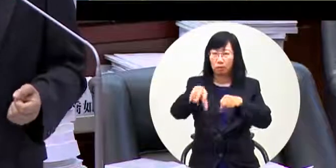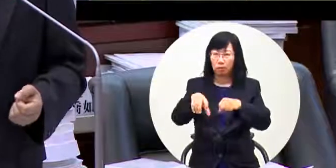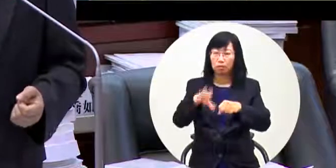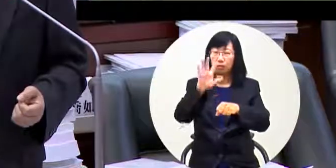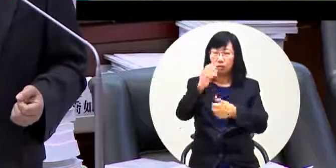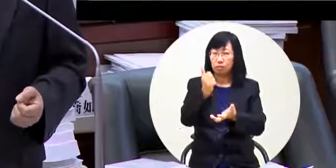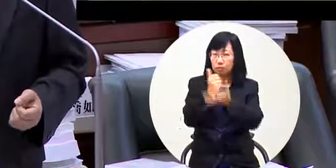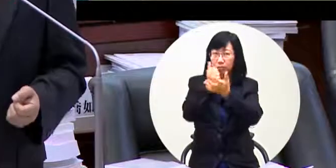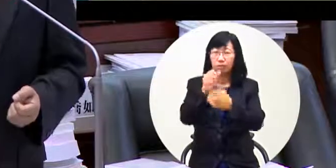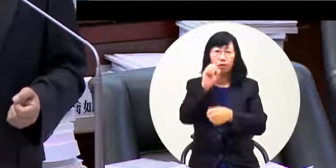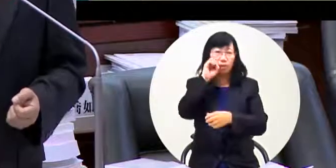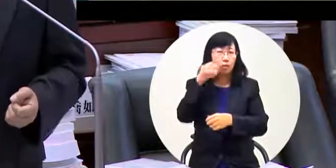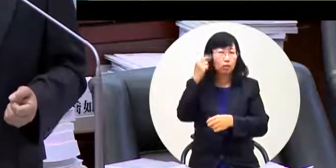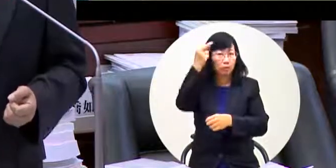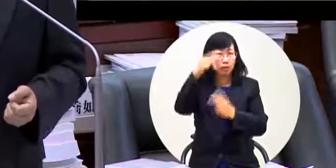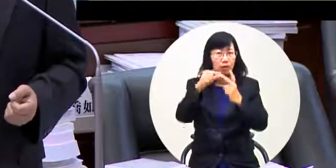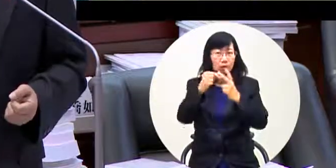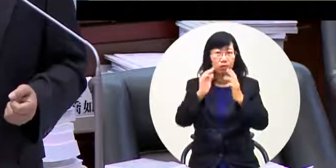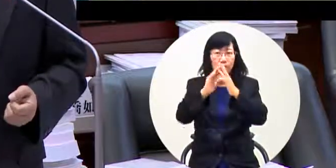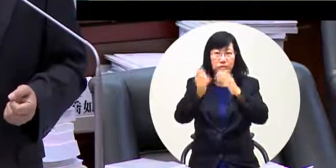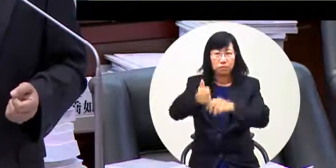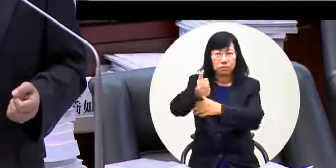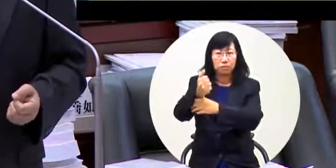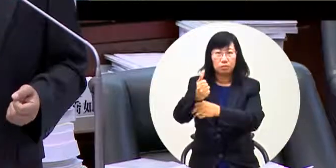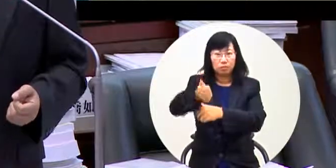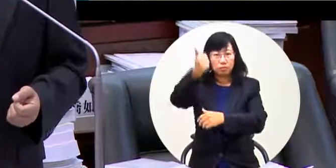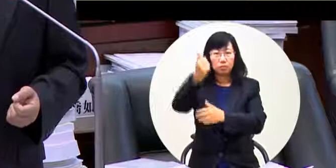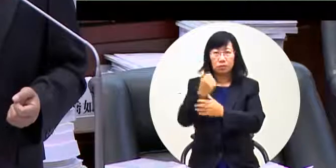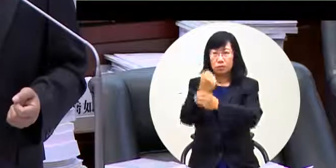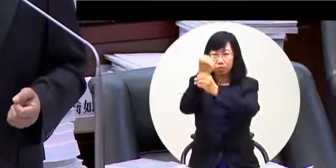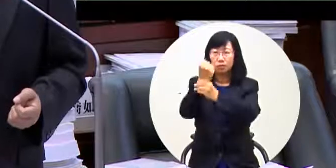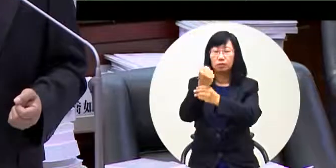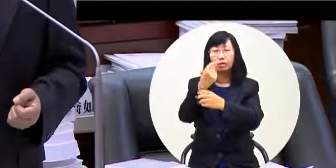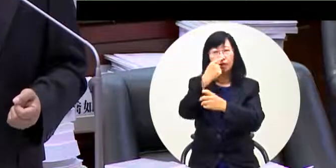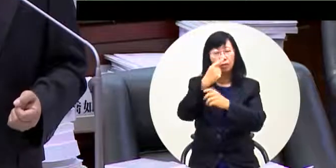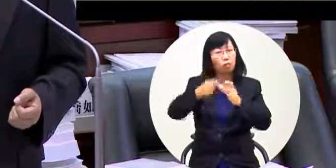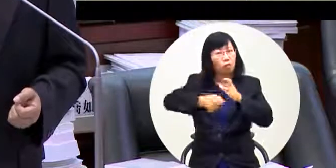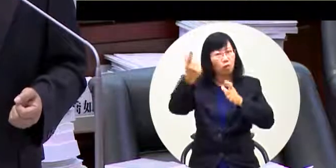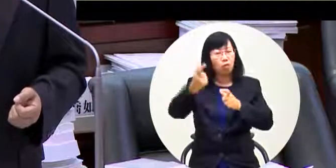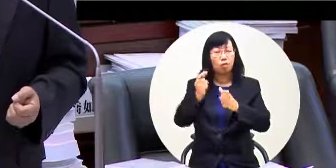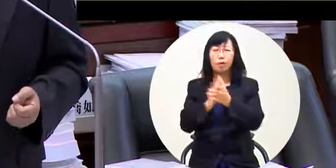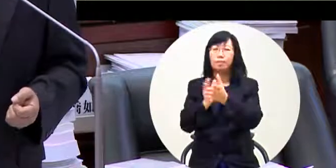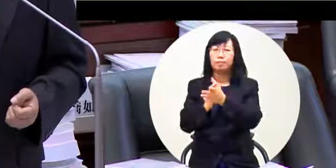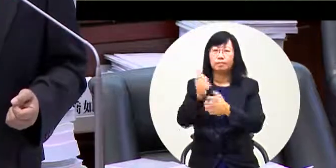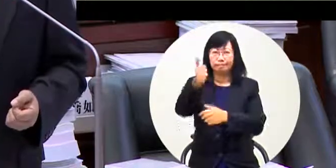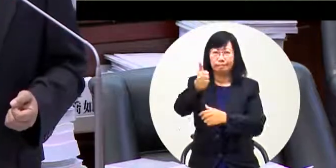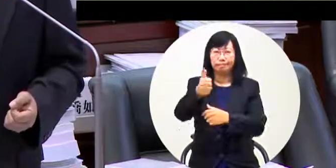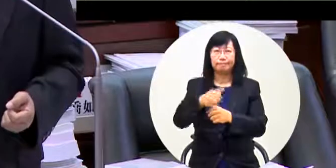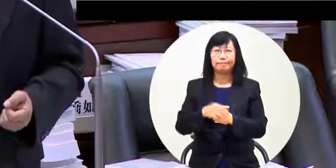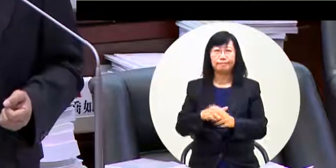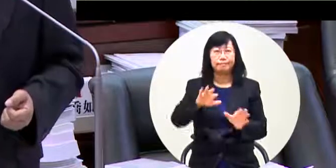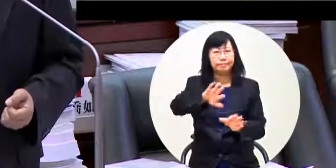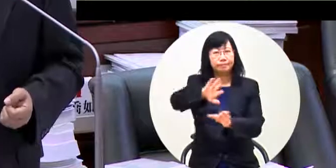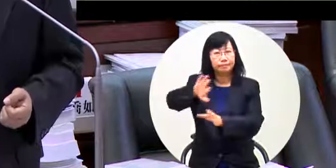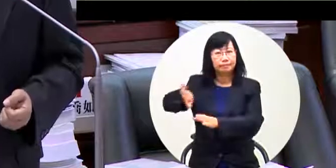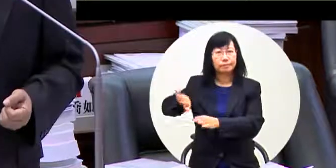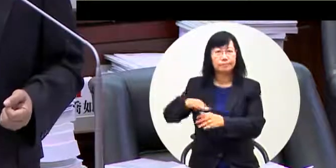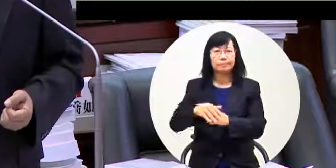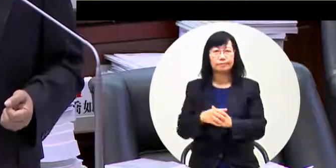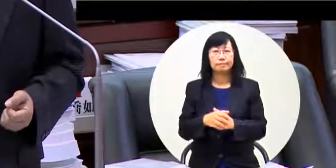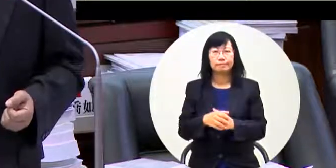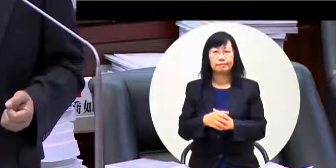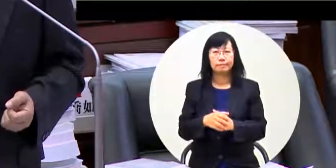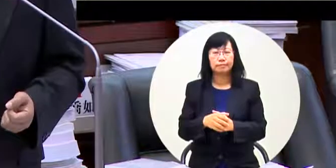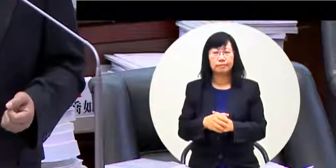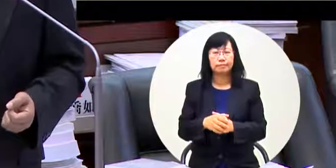公开的表扬跟称许。那在这样的一个里面，我想我们在这一次的前